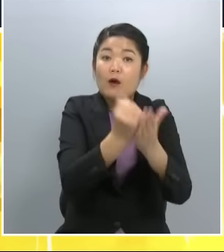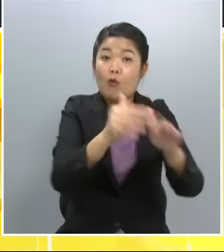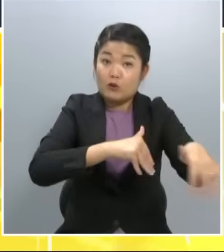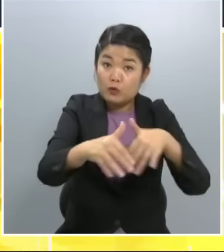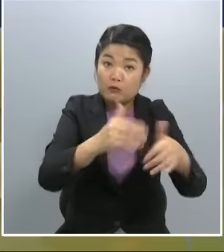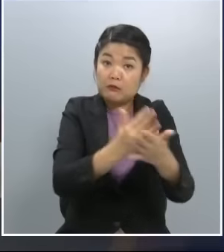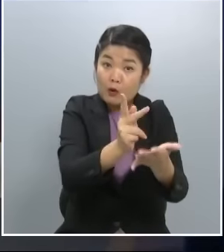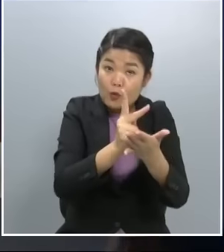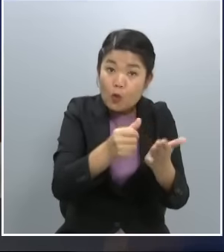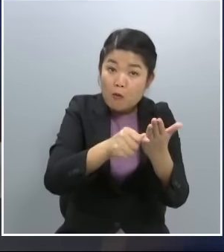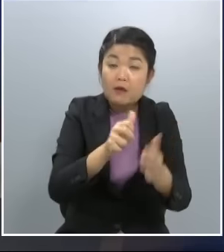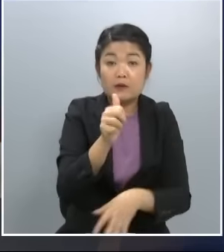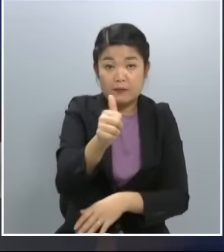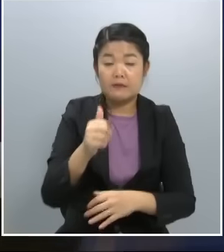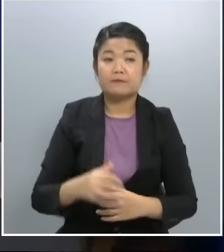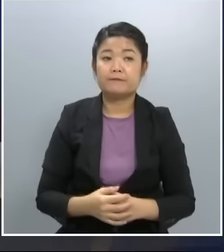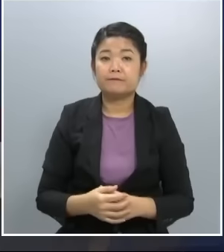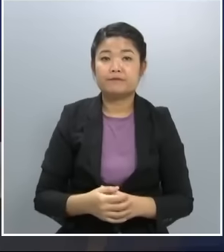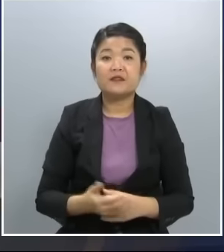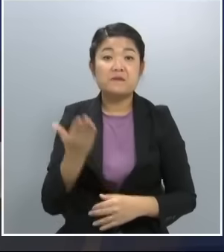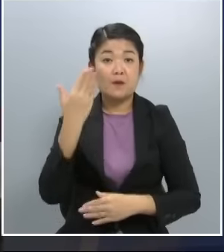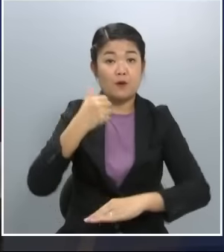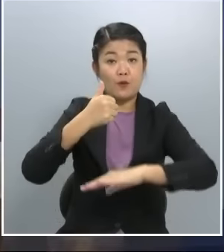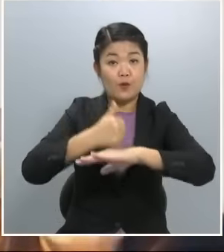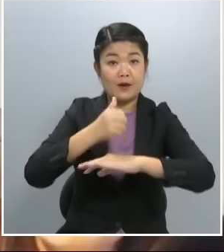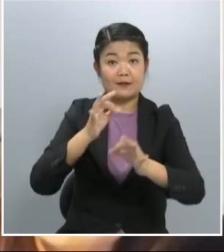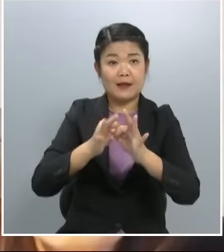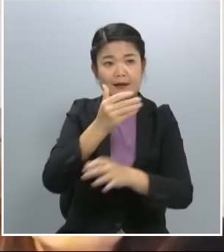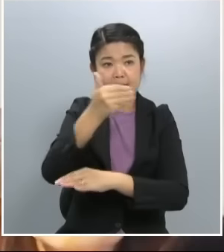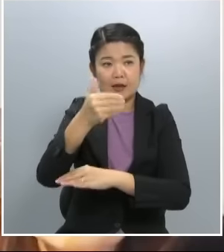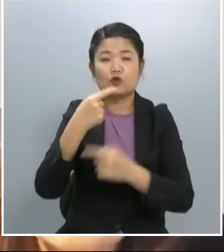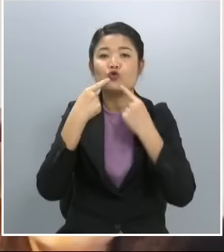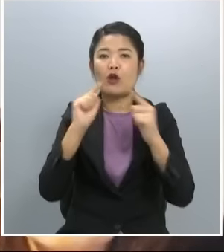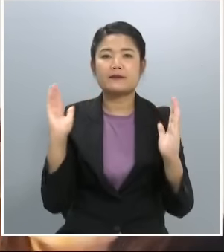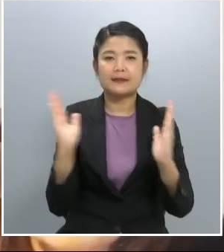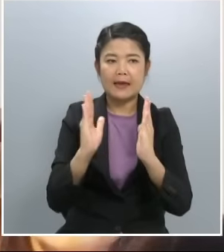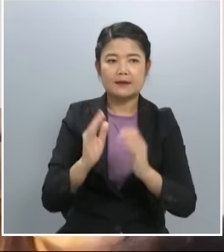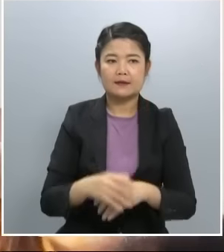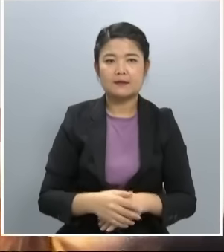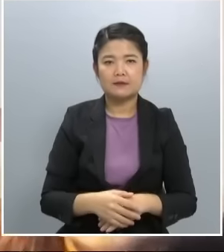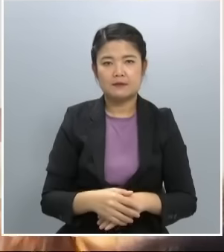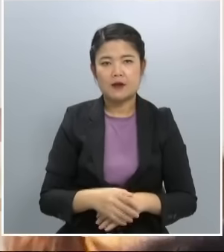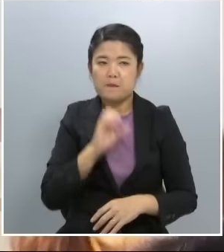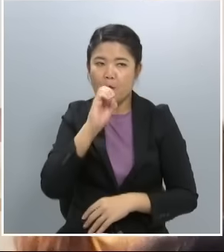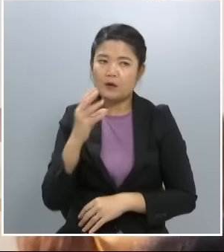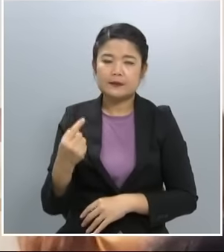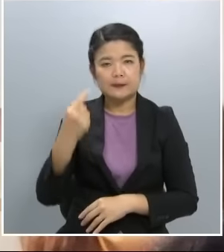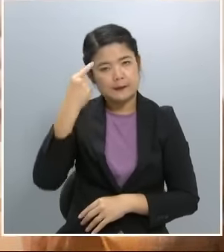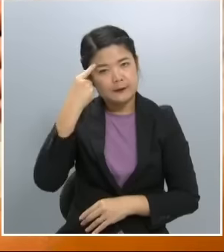านนี้เสียงจากผู้ว่าการธนาคารแห่งประเทศไทยตอบสั้นมากยังเร็วเกินไปที่จะให้ความเห็น